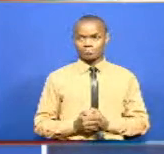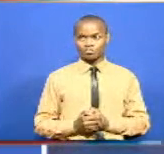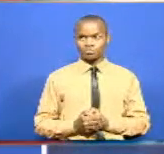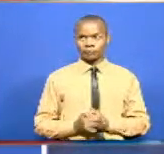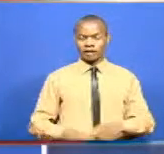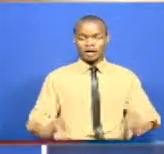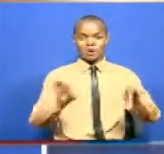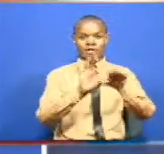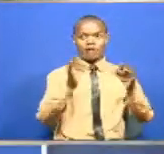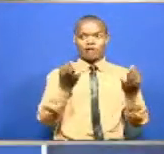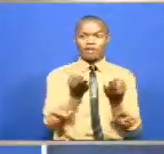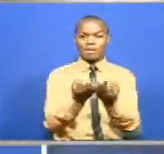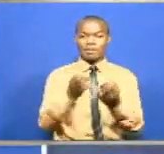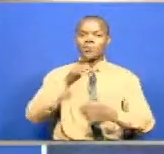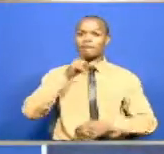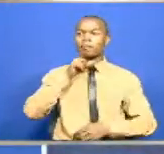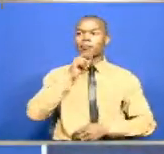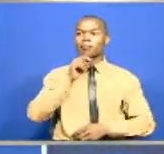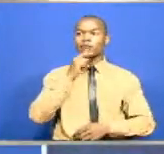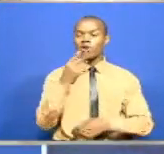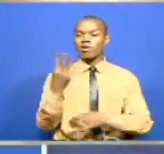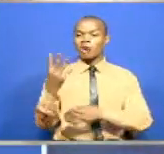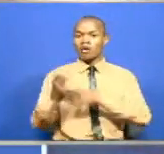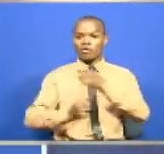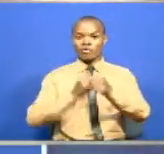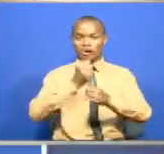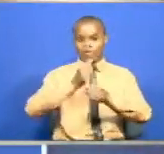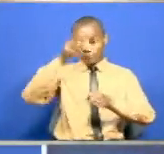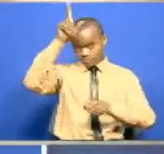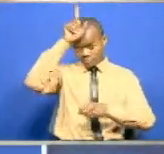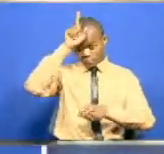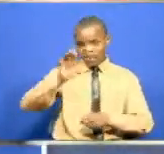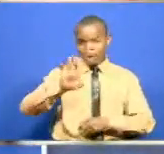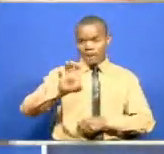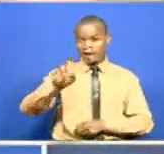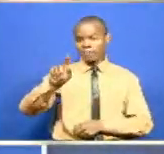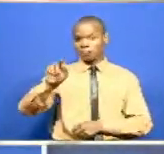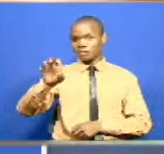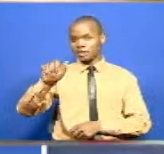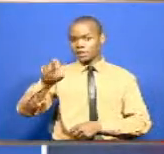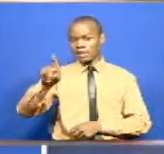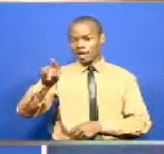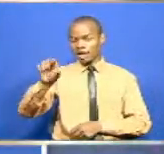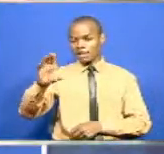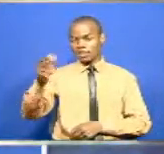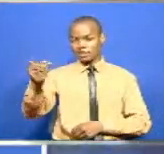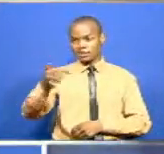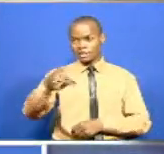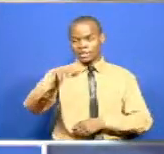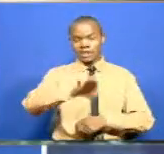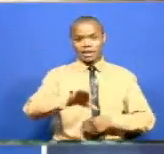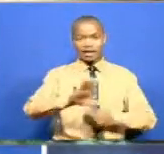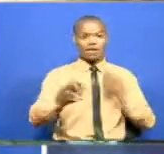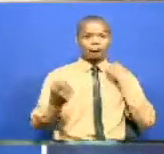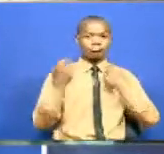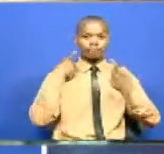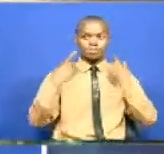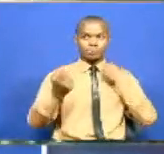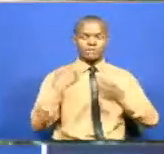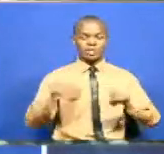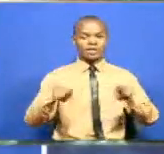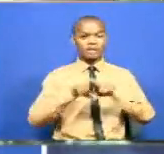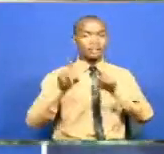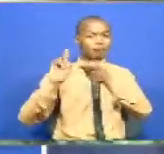Familia ya mvulana mwenye umri wa miaka 4 katika kijiji cha Betulelach eneo bunge la Aina Moi bado inawaza kuhusu kifo